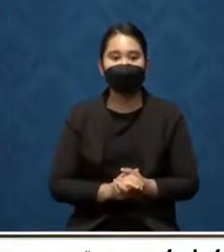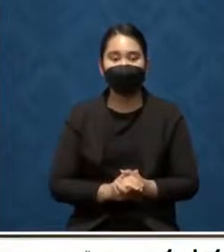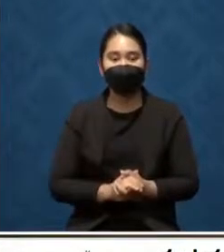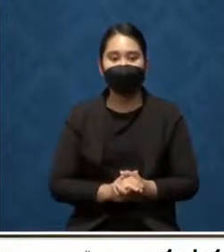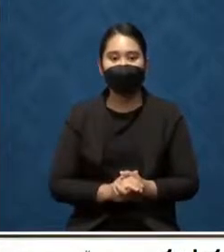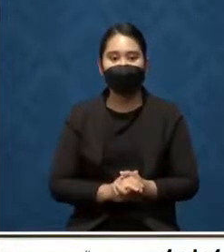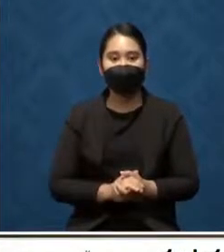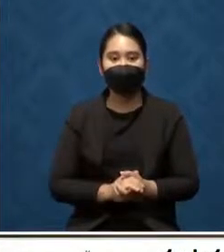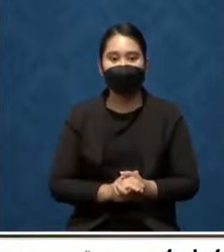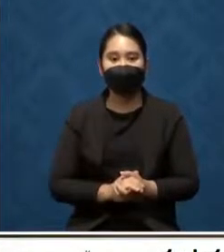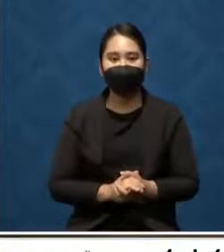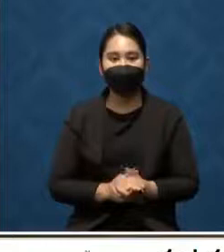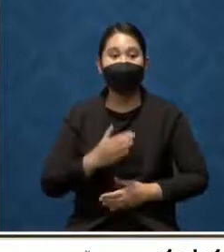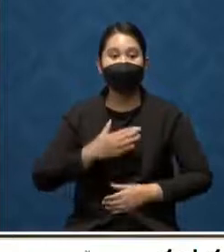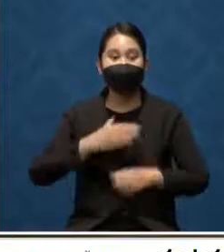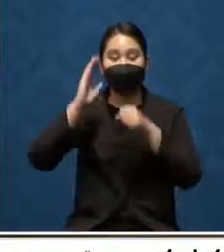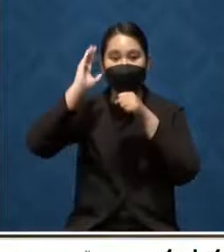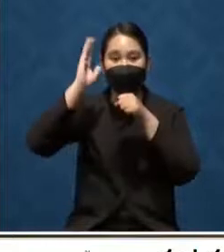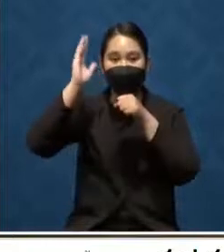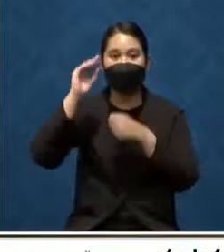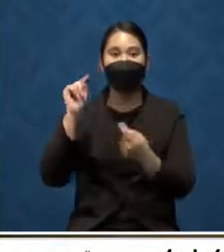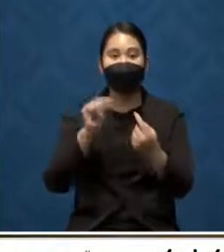ผมก็อยากอภิปายอสน cá McCain